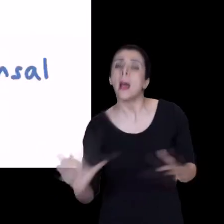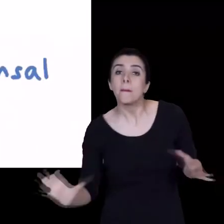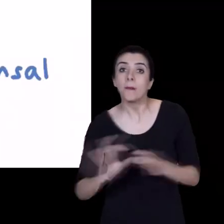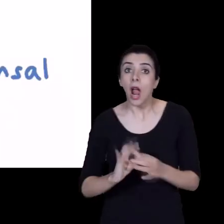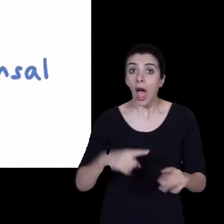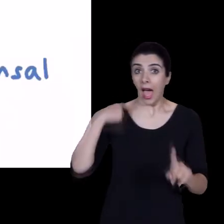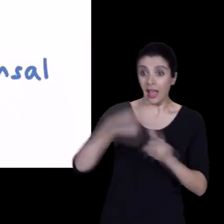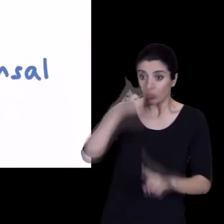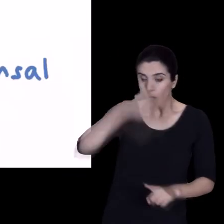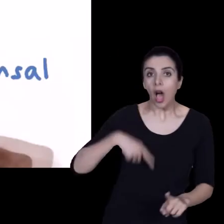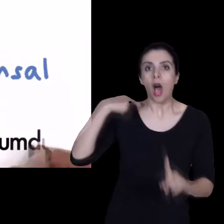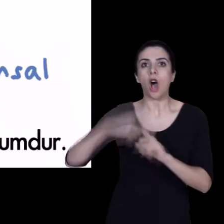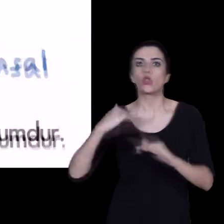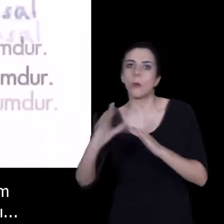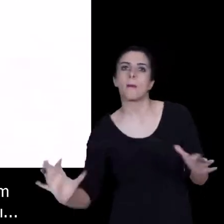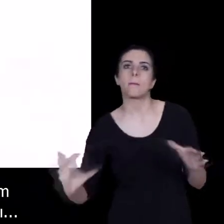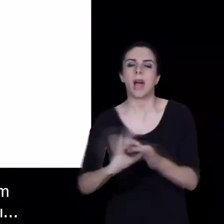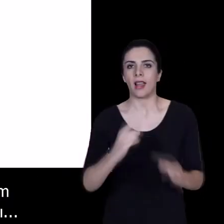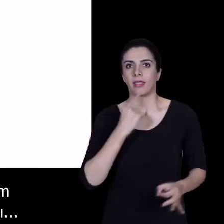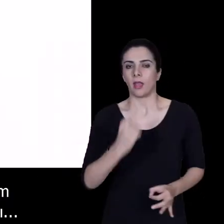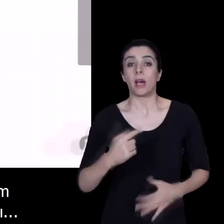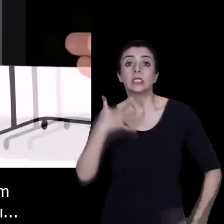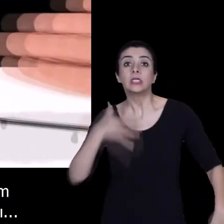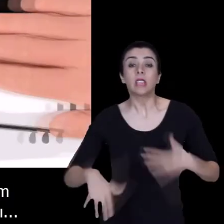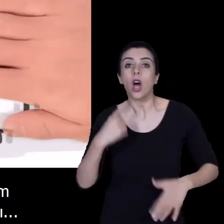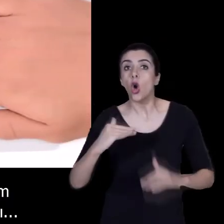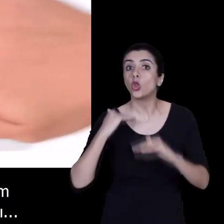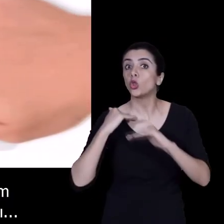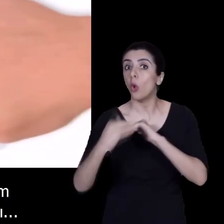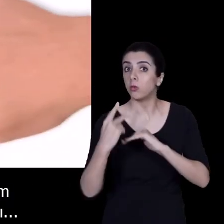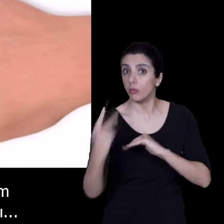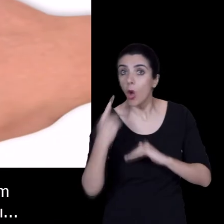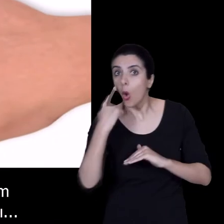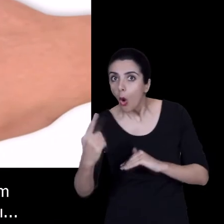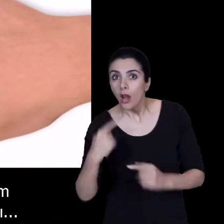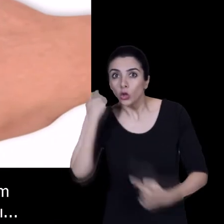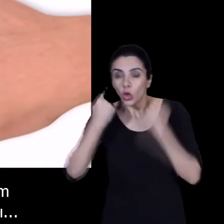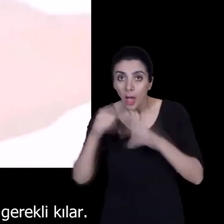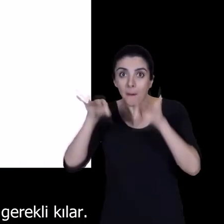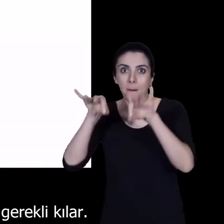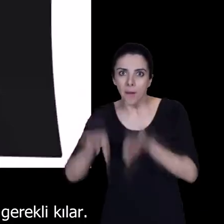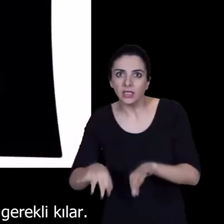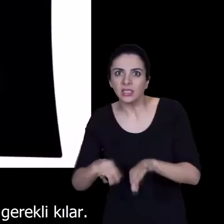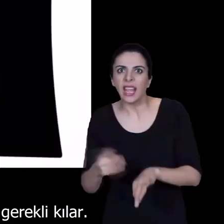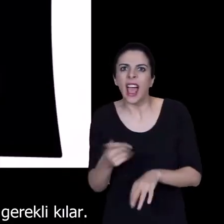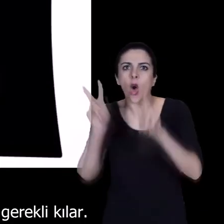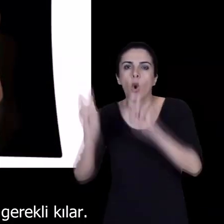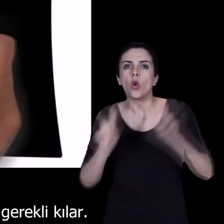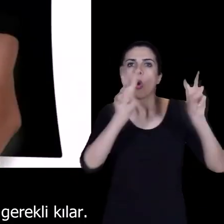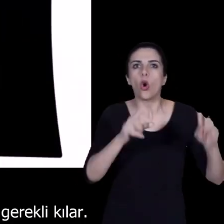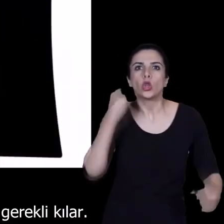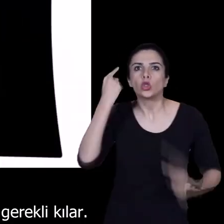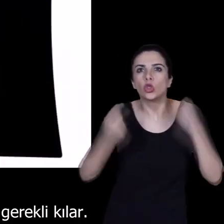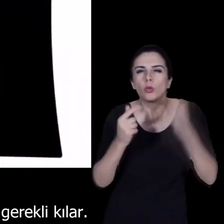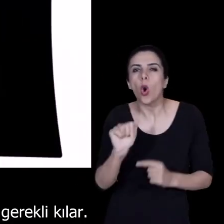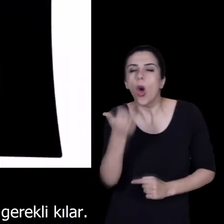bireysel hem de toplumsal bir durumdur. Sakatlığın toplumsal bir durum olarak ele alınmaya başlanması iki konu üzerine düşünmeyi